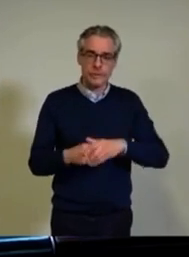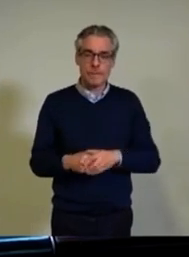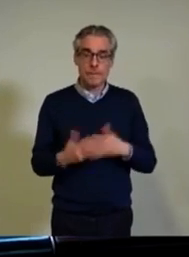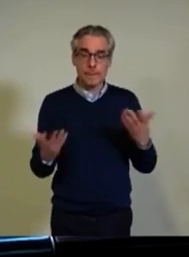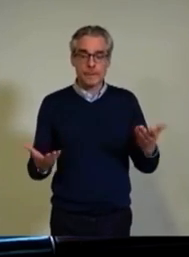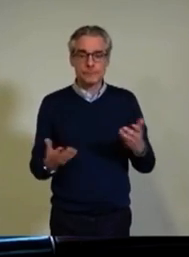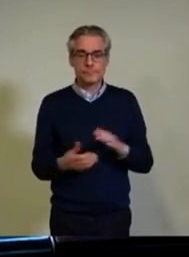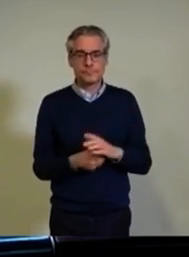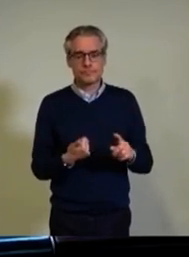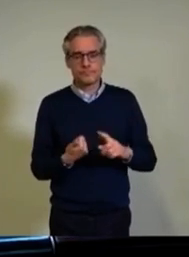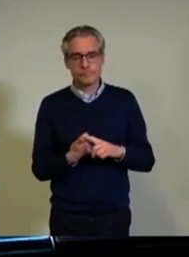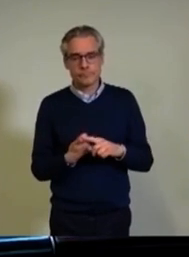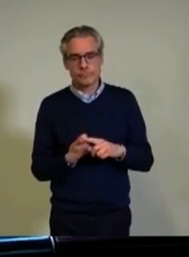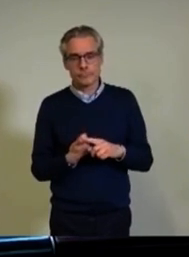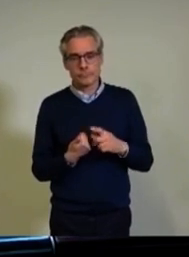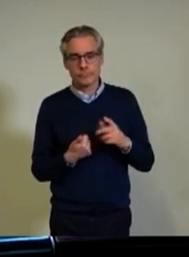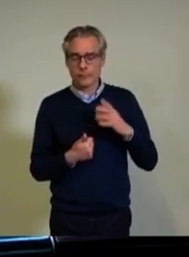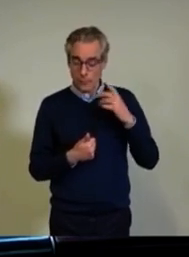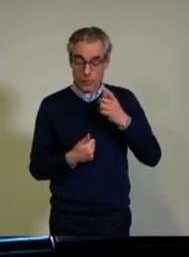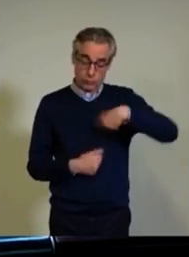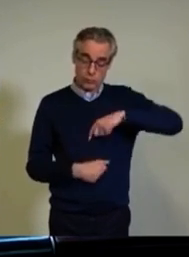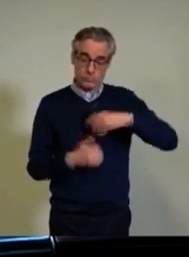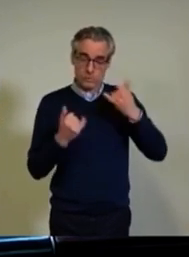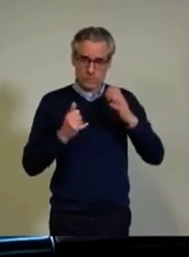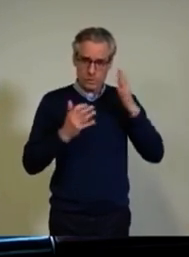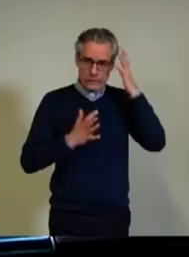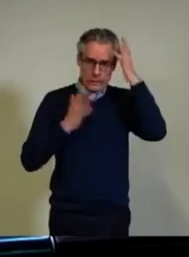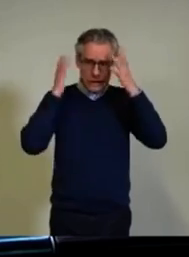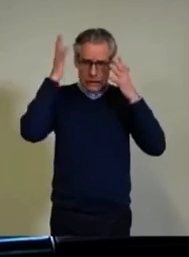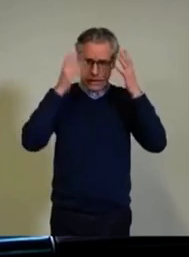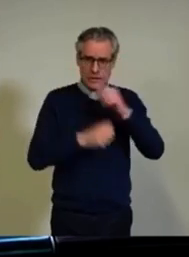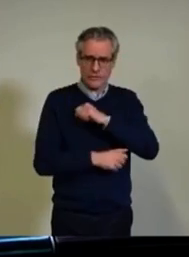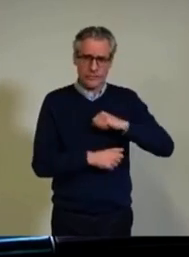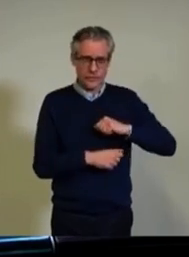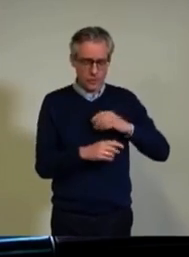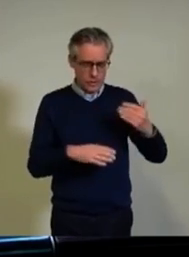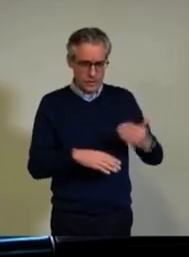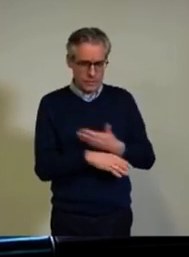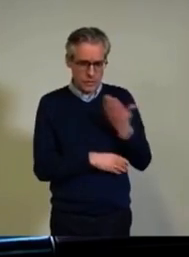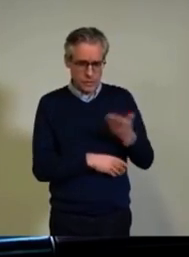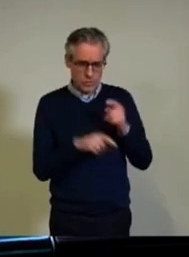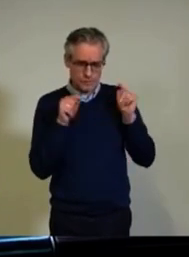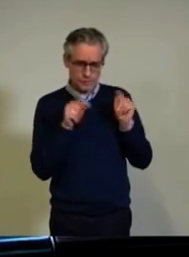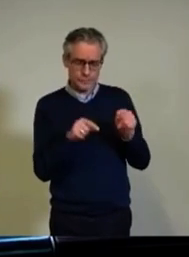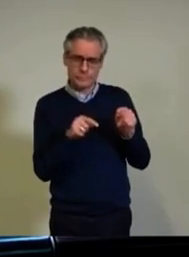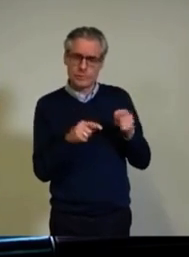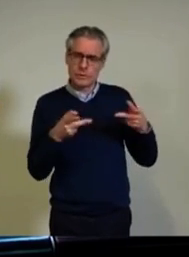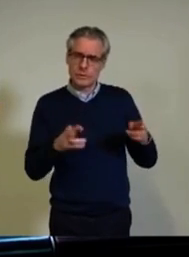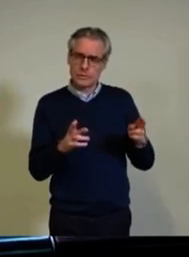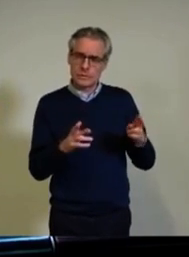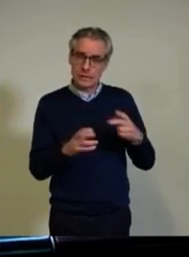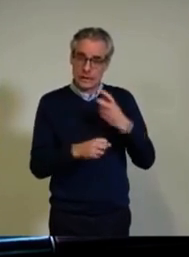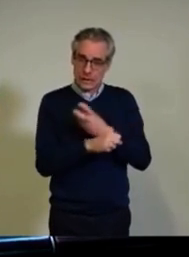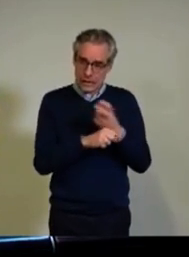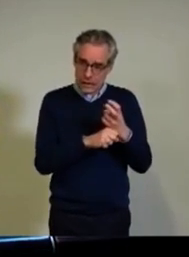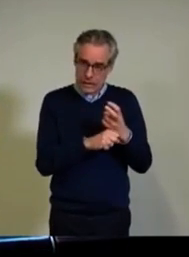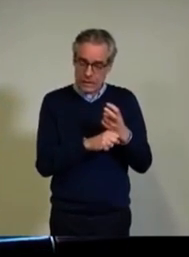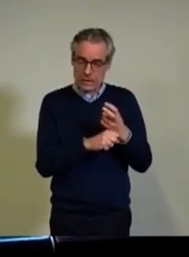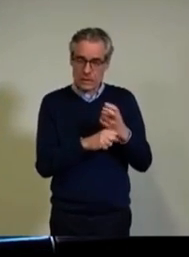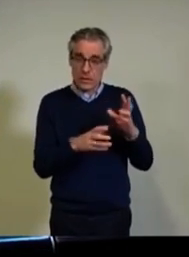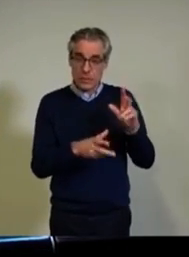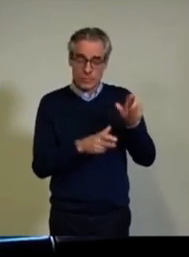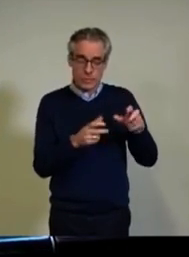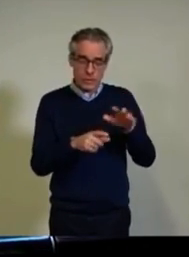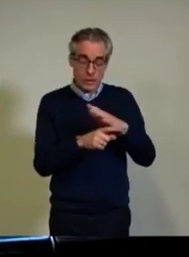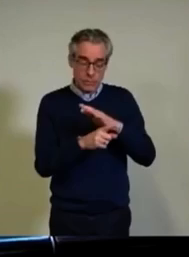donc inquiet profondément de ce qui se passe sur ce secteur, des risques de cohésion sociale avec